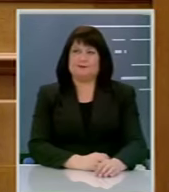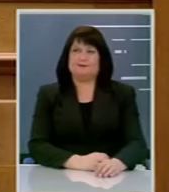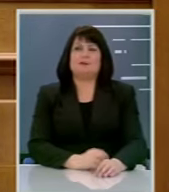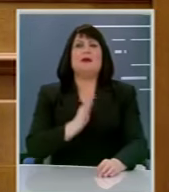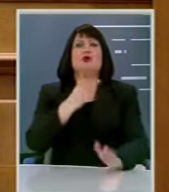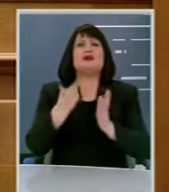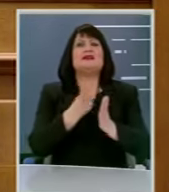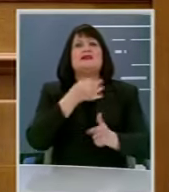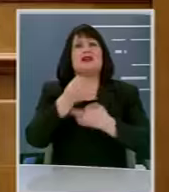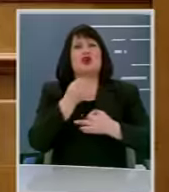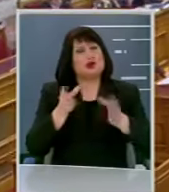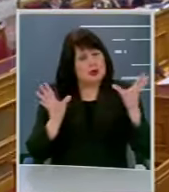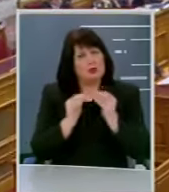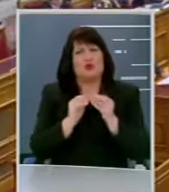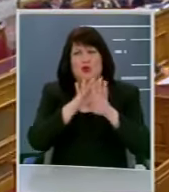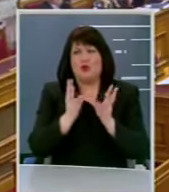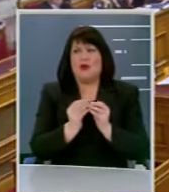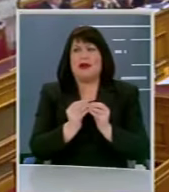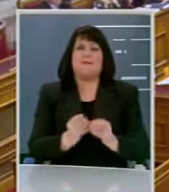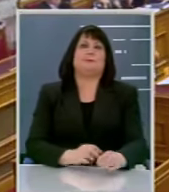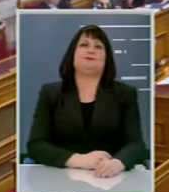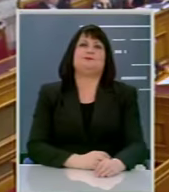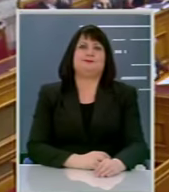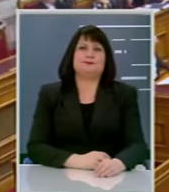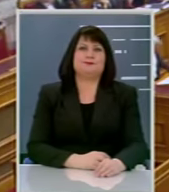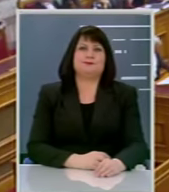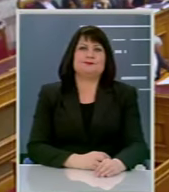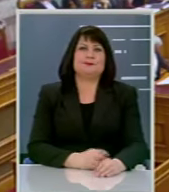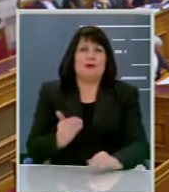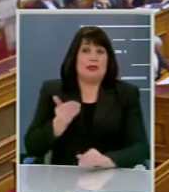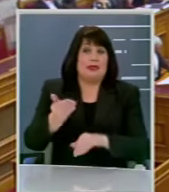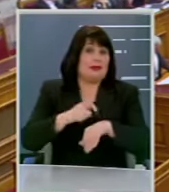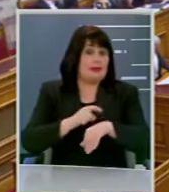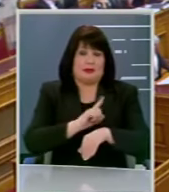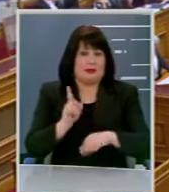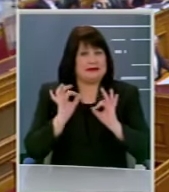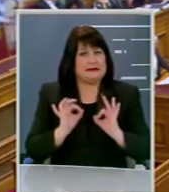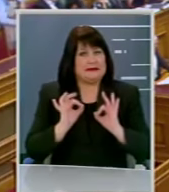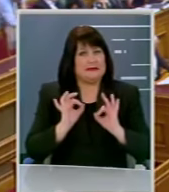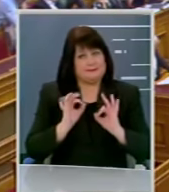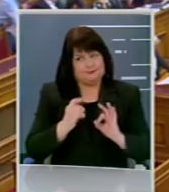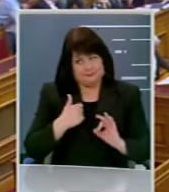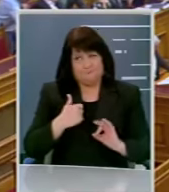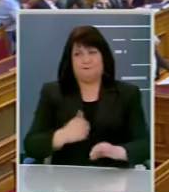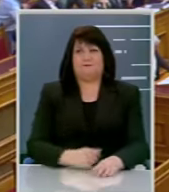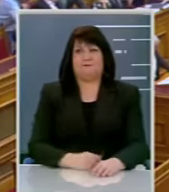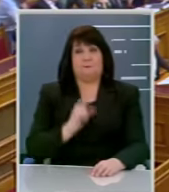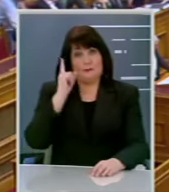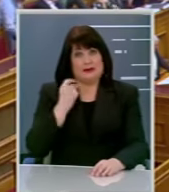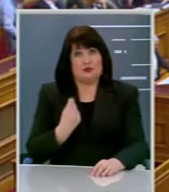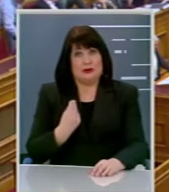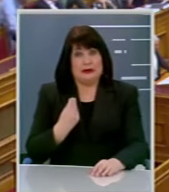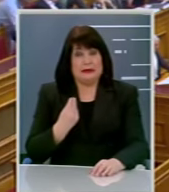σας. Είμαι λίγο συνεπής. Για να κλείσει πάντα, ο υπουργός. Ποτέ δεν καταχρώμε. Ξέρετε πολύ καλά ότι